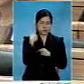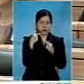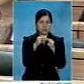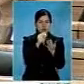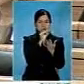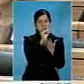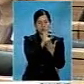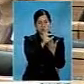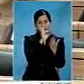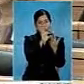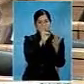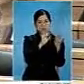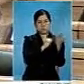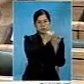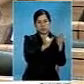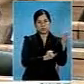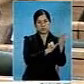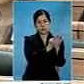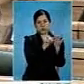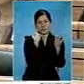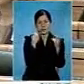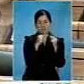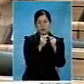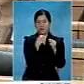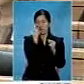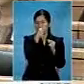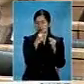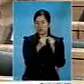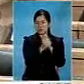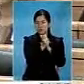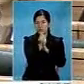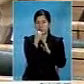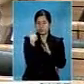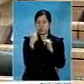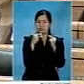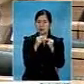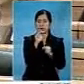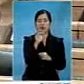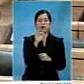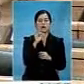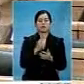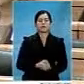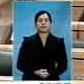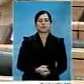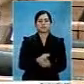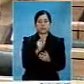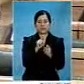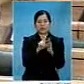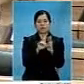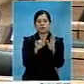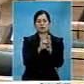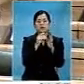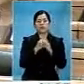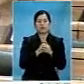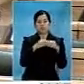แล้วแต่เขาคนไหนเก่งเขามีสิทธิ์มีโอกาสที่จะตัดสินของเขาเองจนในที่สุดเราก็ได้วุฒิสมาชิก